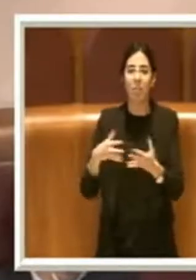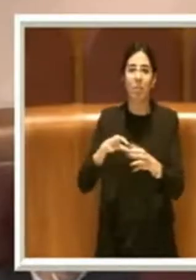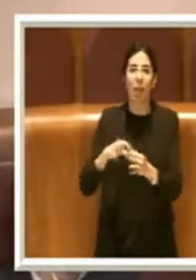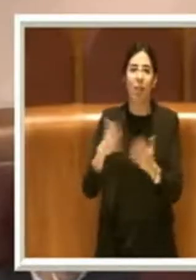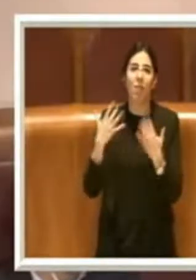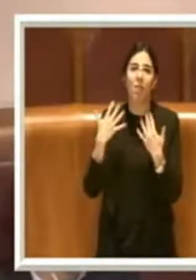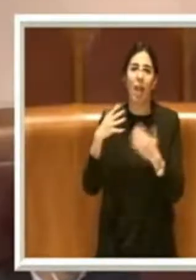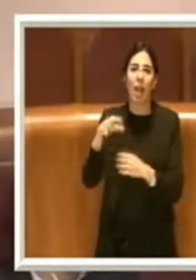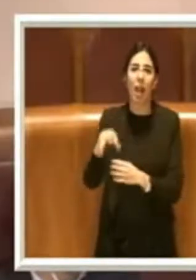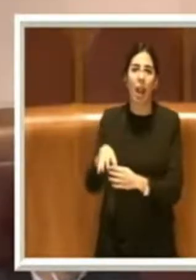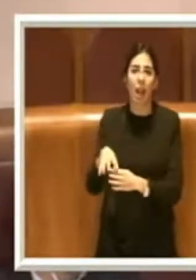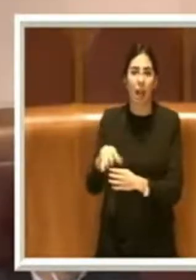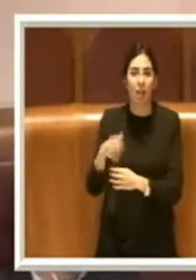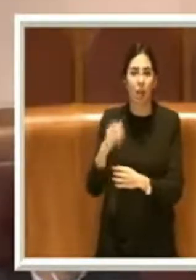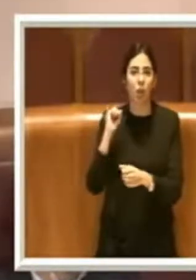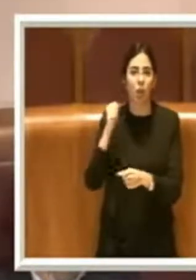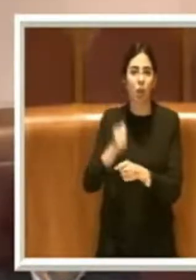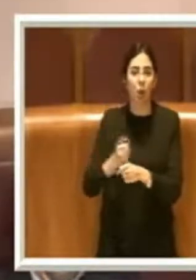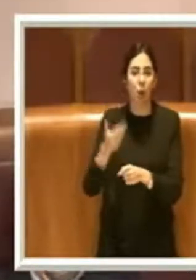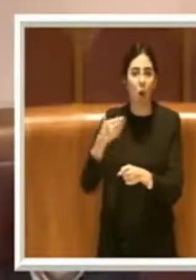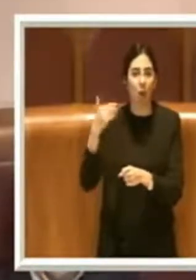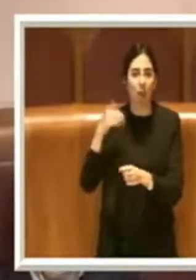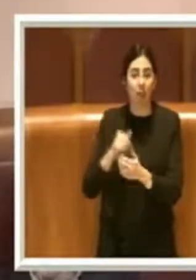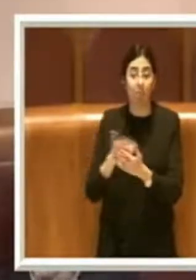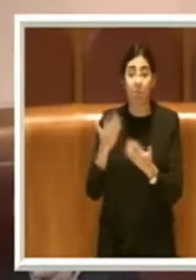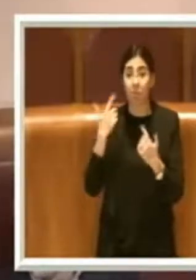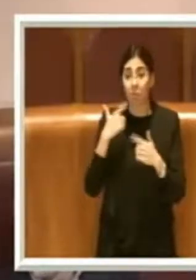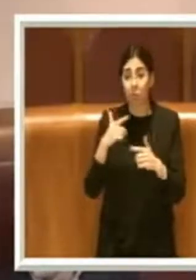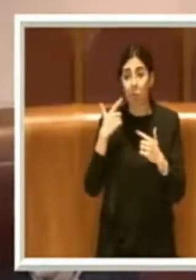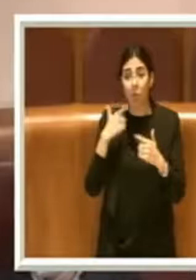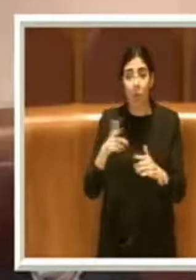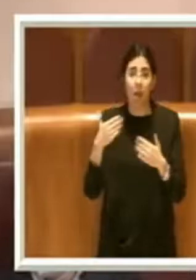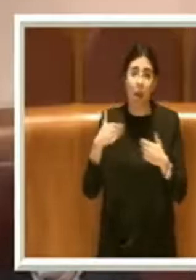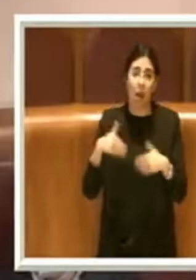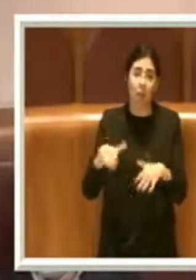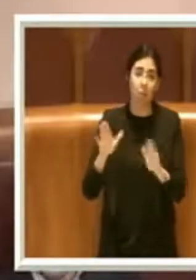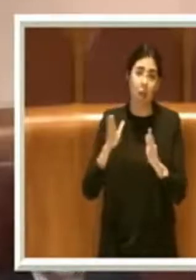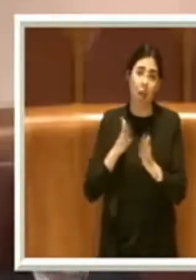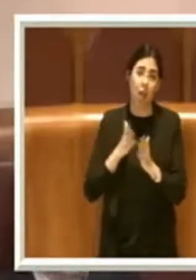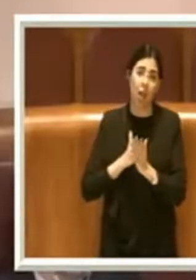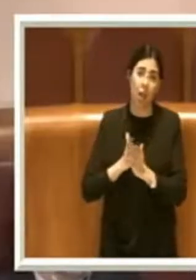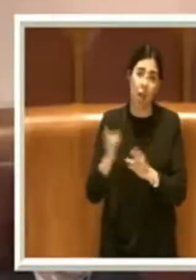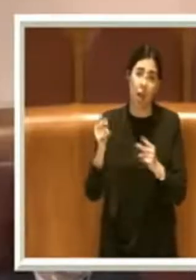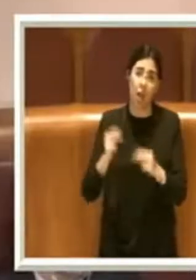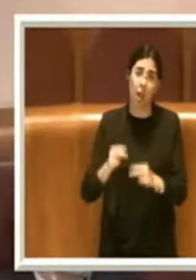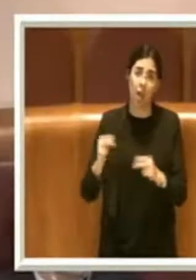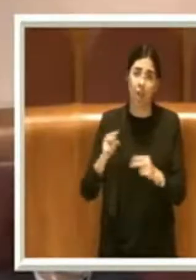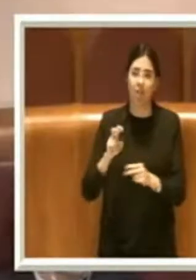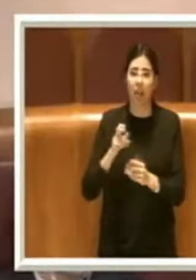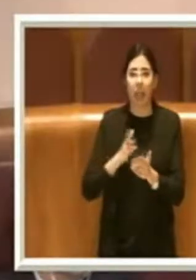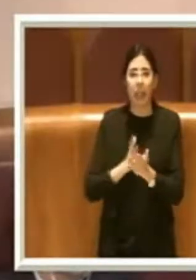ville storiche purtroppo abbandonate per tanti anni, per 20 anni,